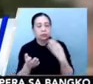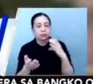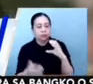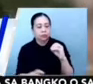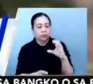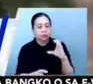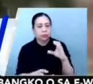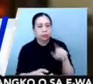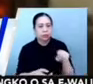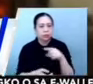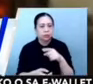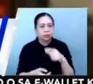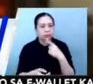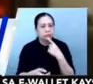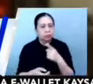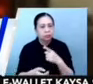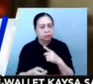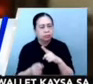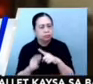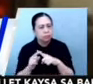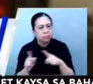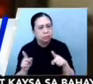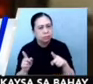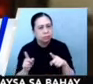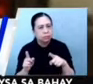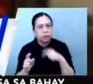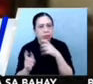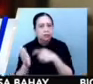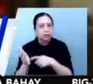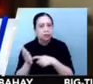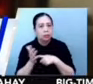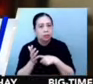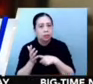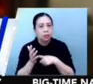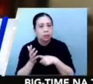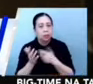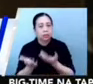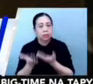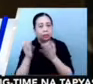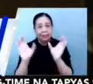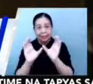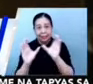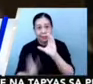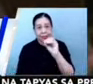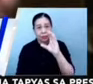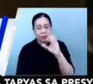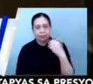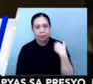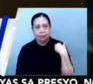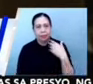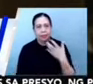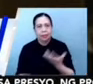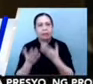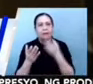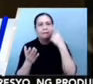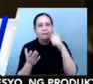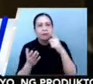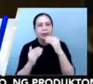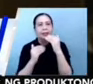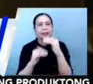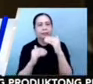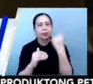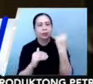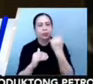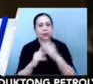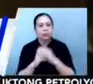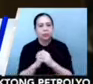Garcia pero hindi naman ito requirement ng filing ng certificate of candidacy ito ay para i-limit lang yung pwedeng